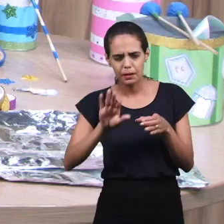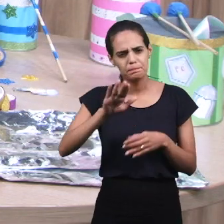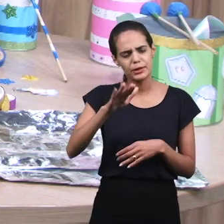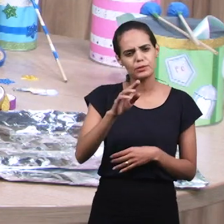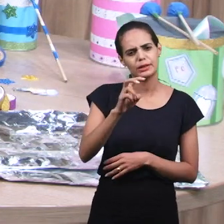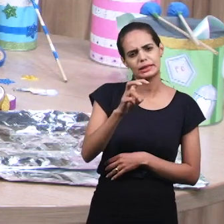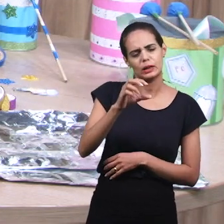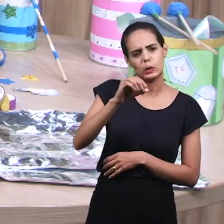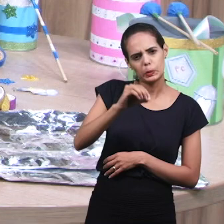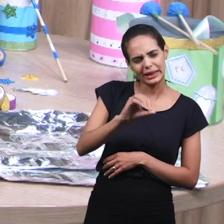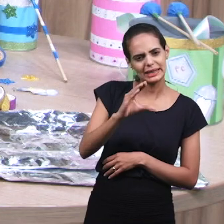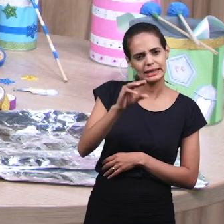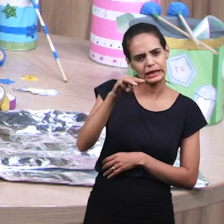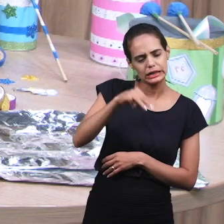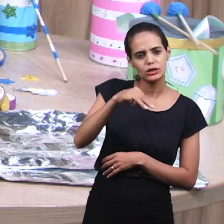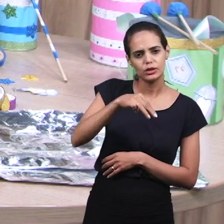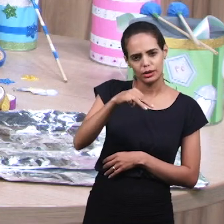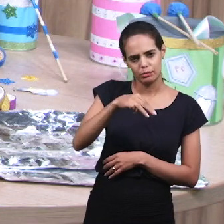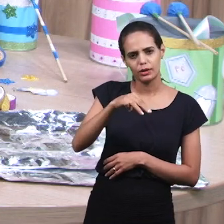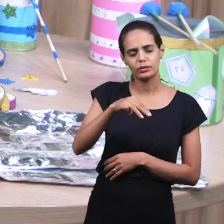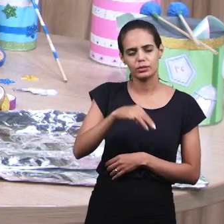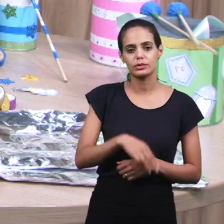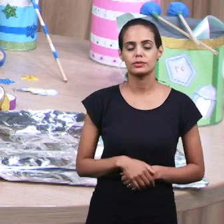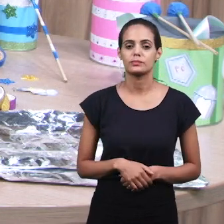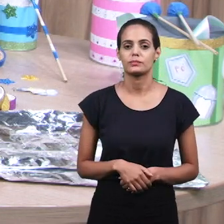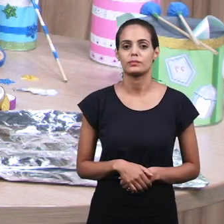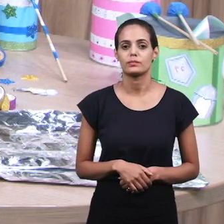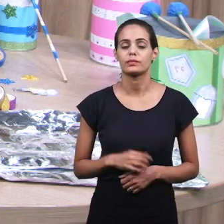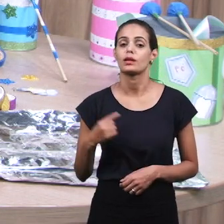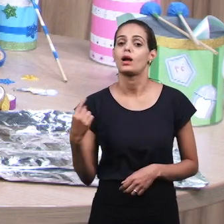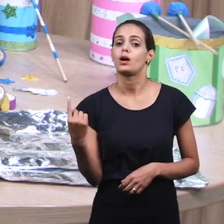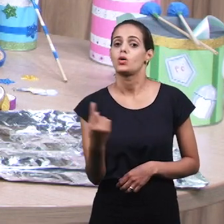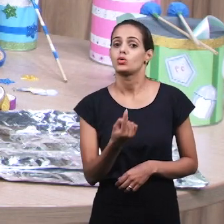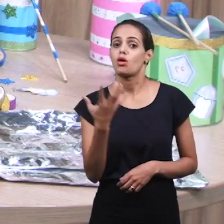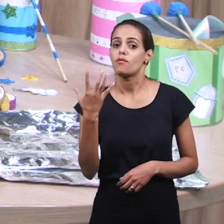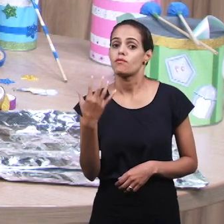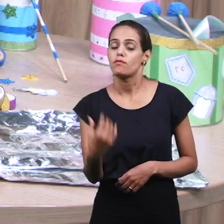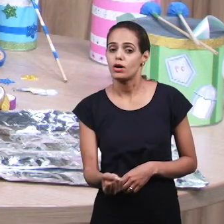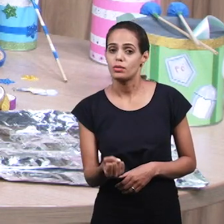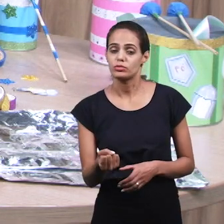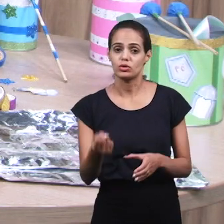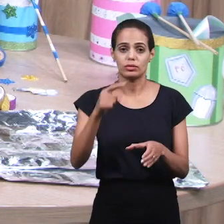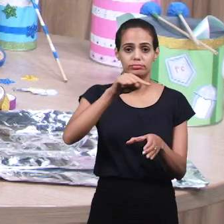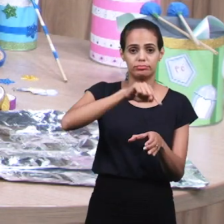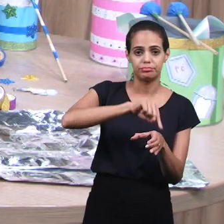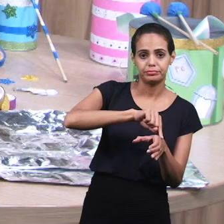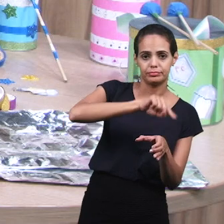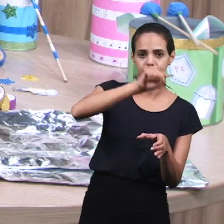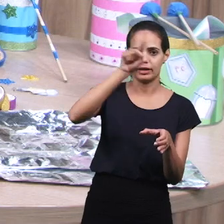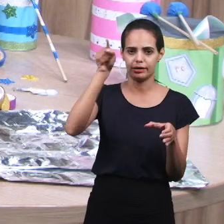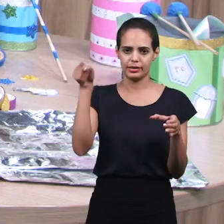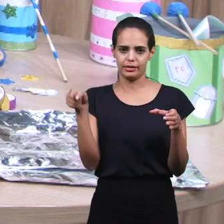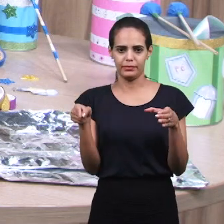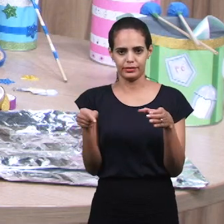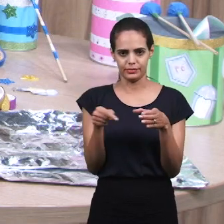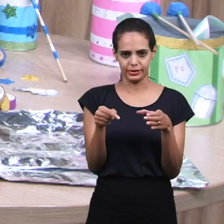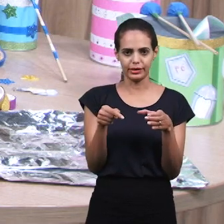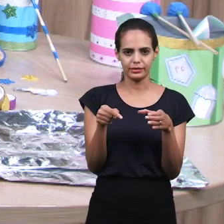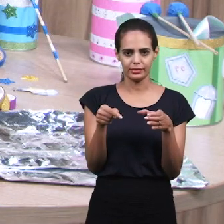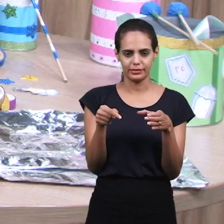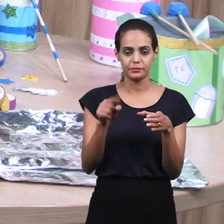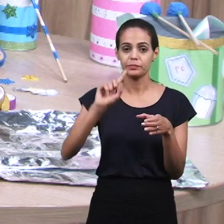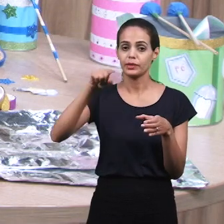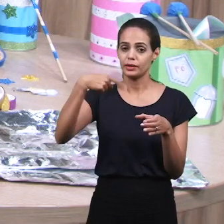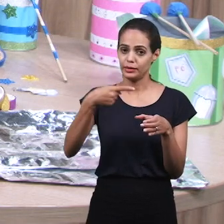cette tranche-là, 50 cm de chaque côté. Nous allons la tenir avec